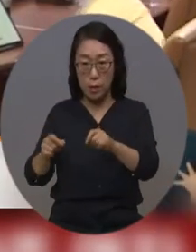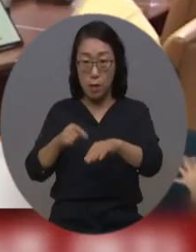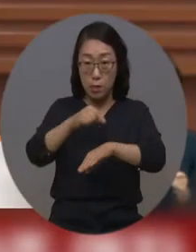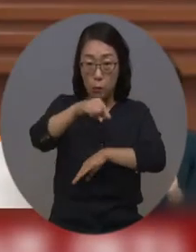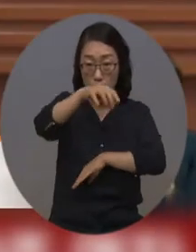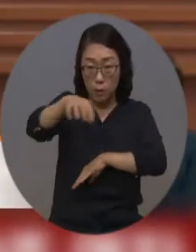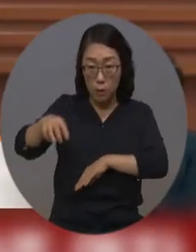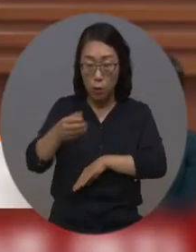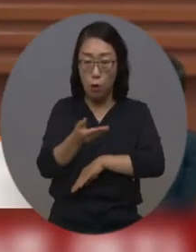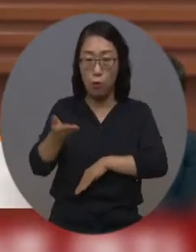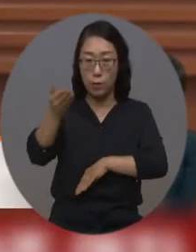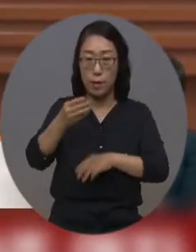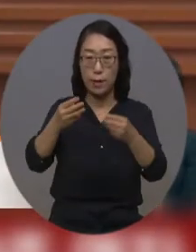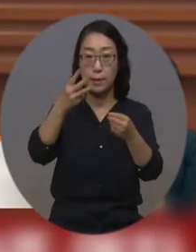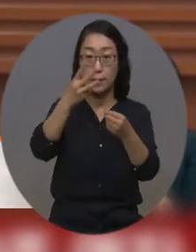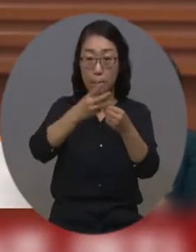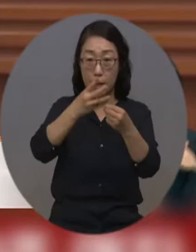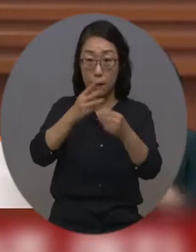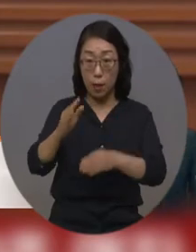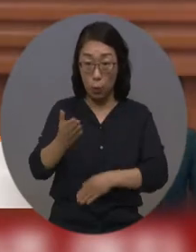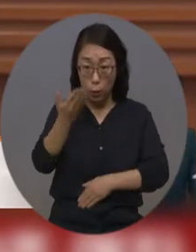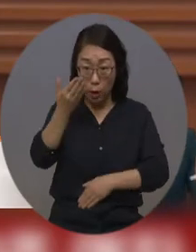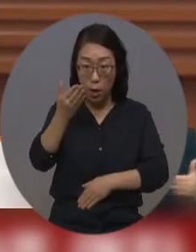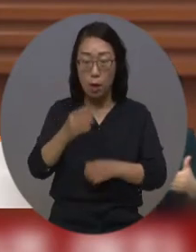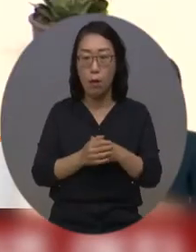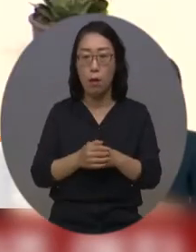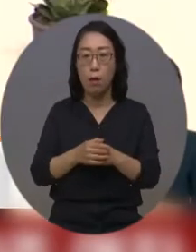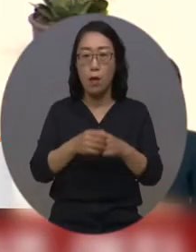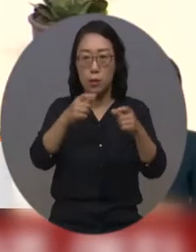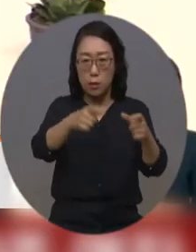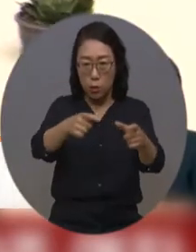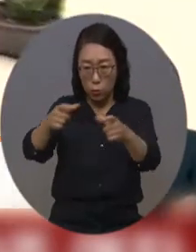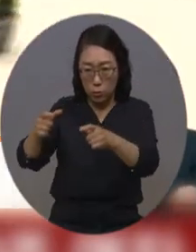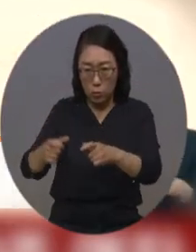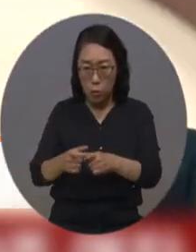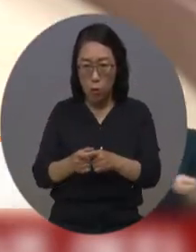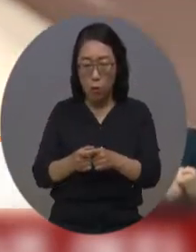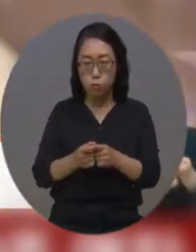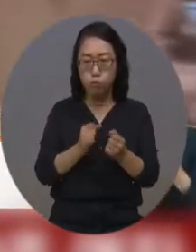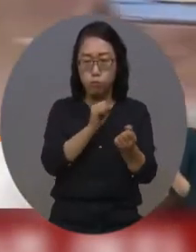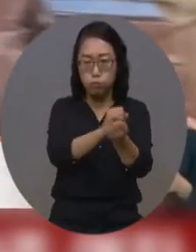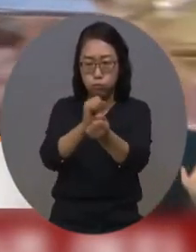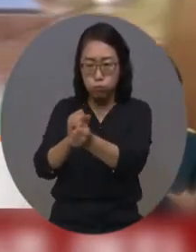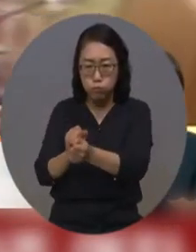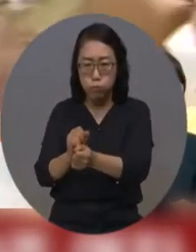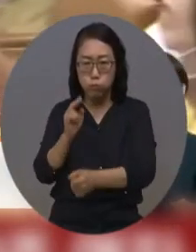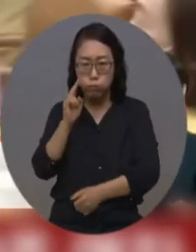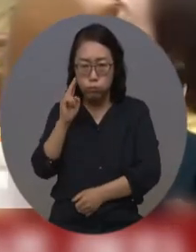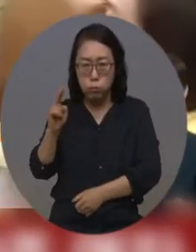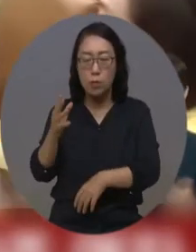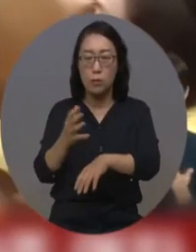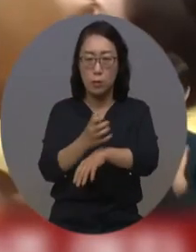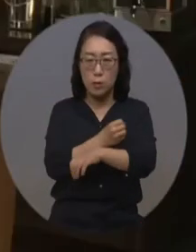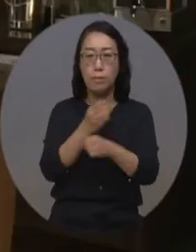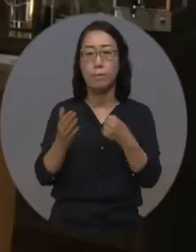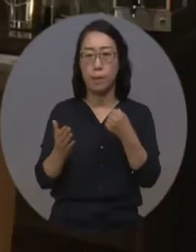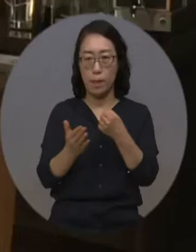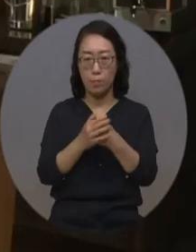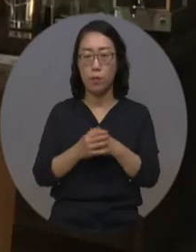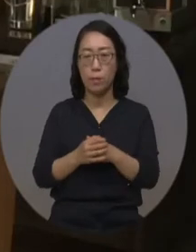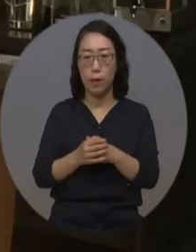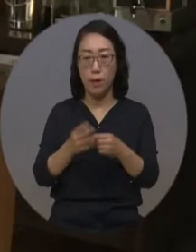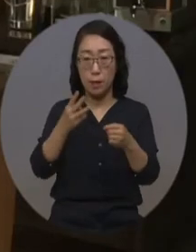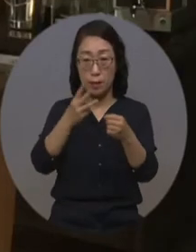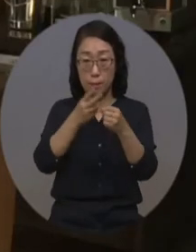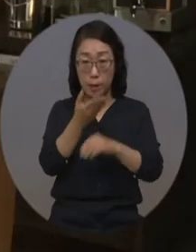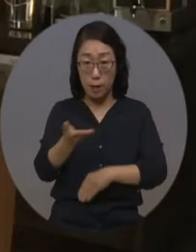3단계 일괄 격상 조치를 취한 것도 그만큼 지역의 유행 상황이 심각하다는 판단을 했기 때문입니다. 3단계